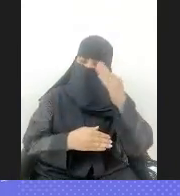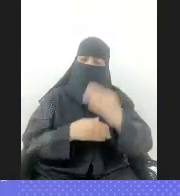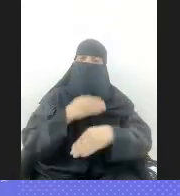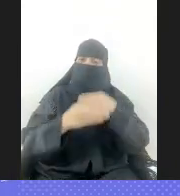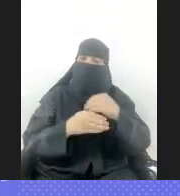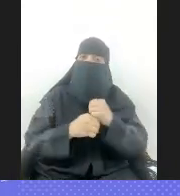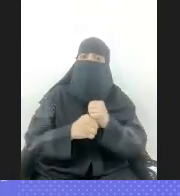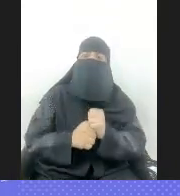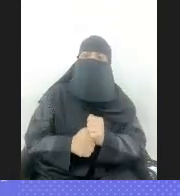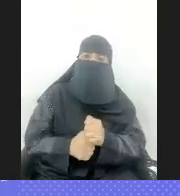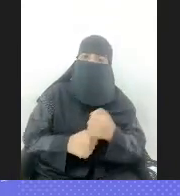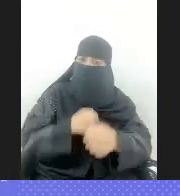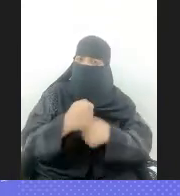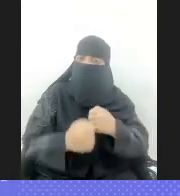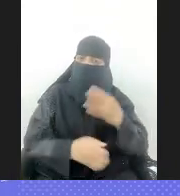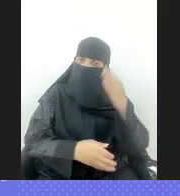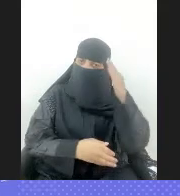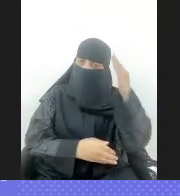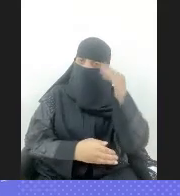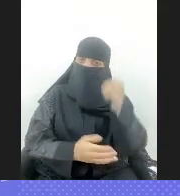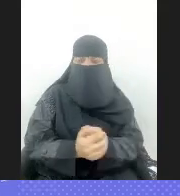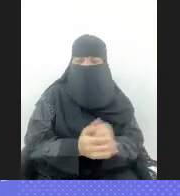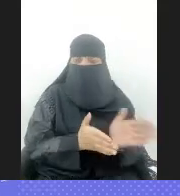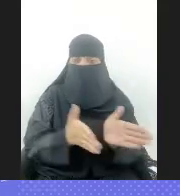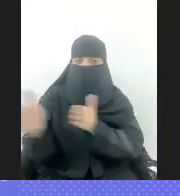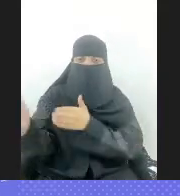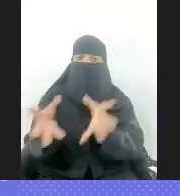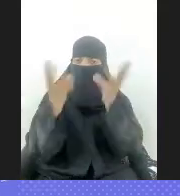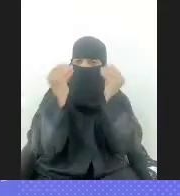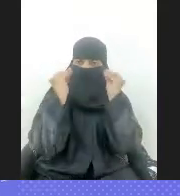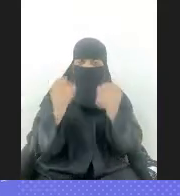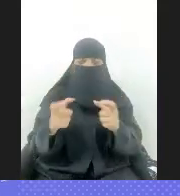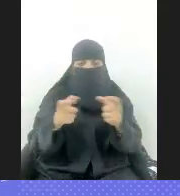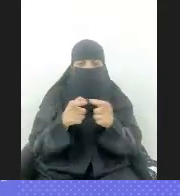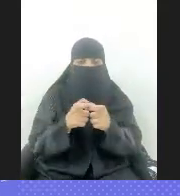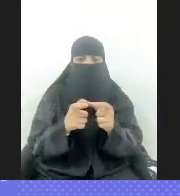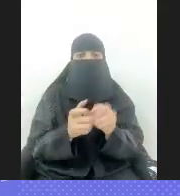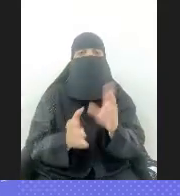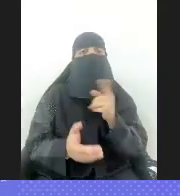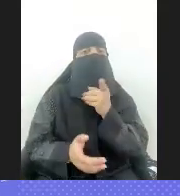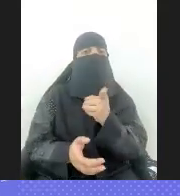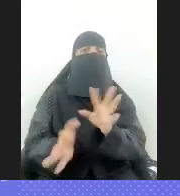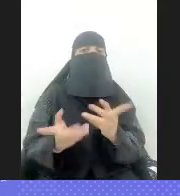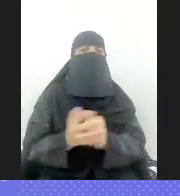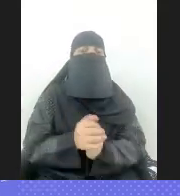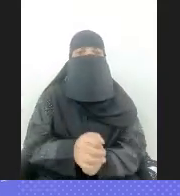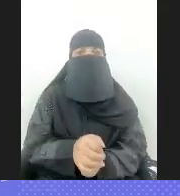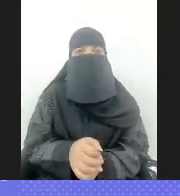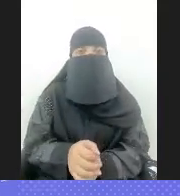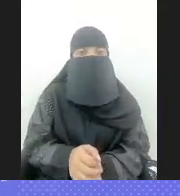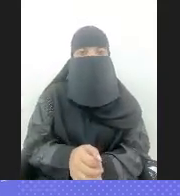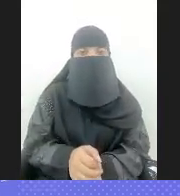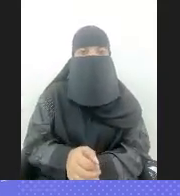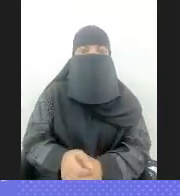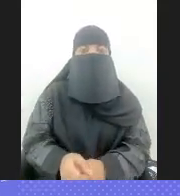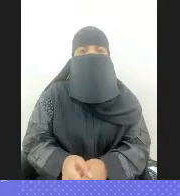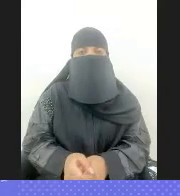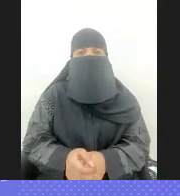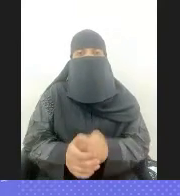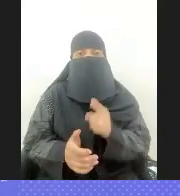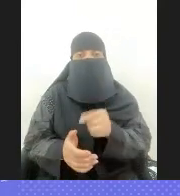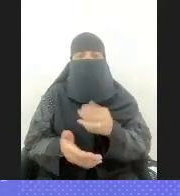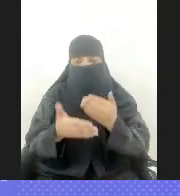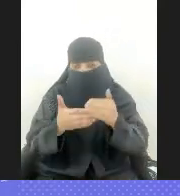فتشكر. طبعا التعلم المصغر يعني من ضمن المصطلحات الحديثة التي ظهرت مؤخرا في تصميم بيئات